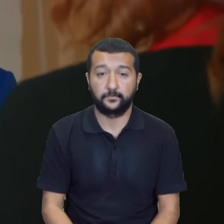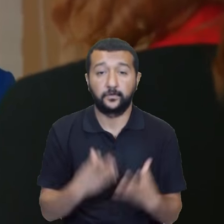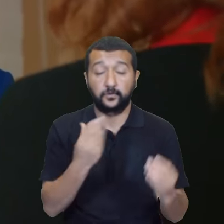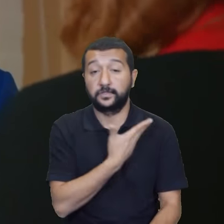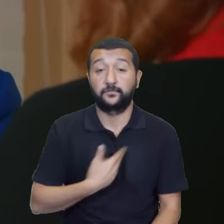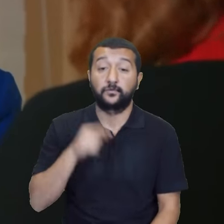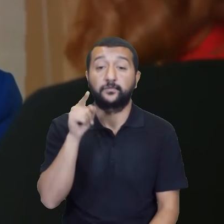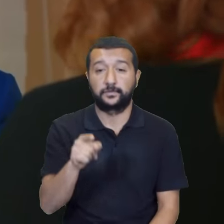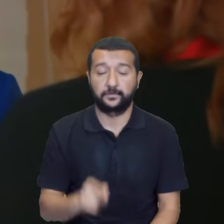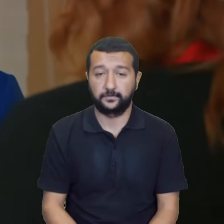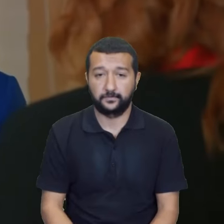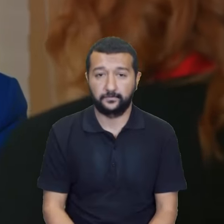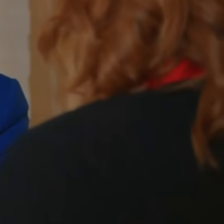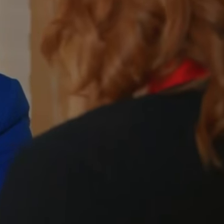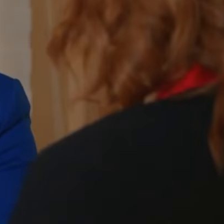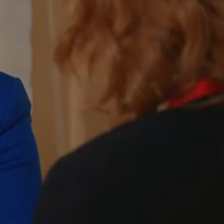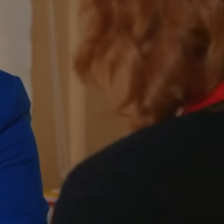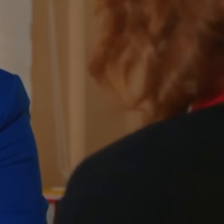Çok seviyorum seni.